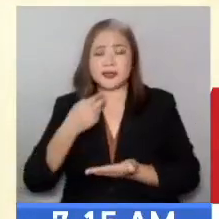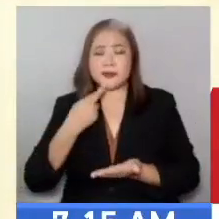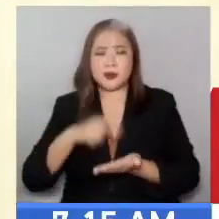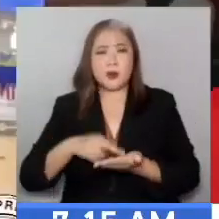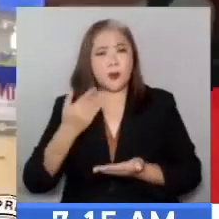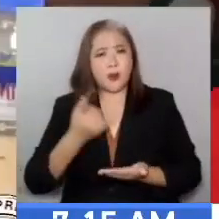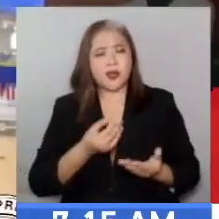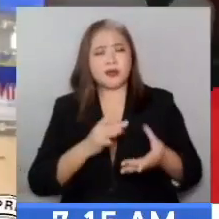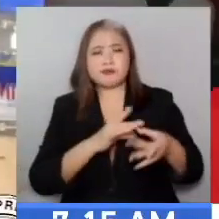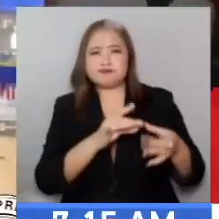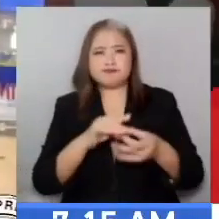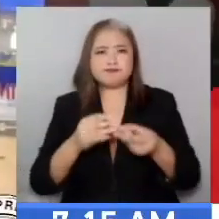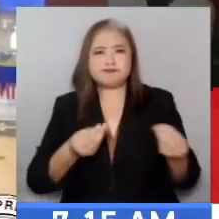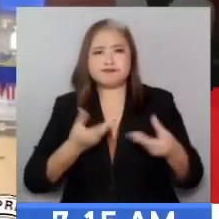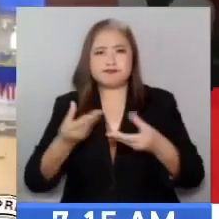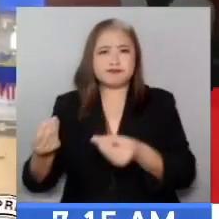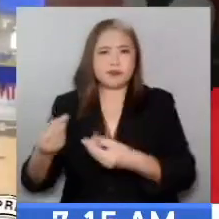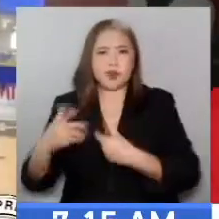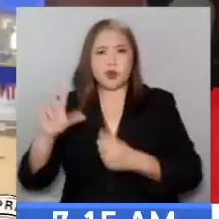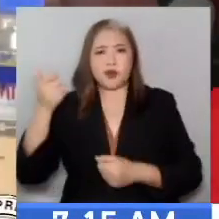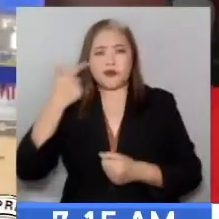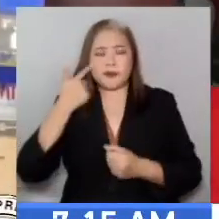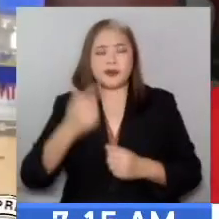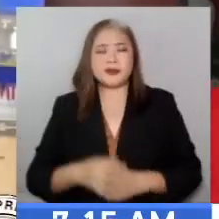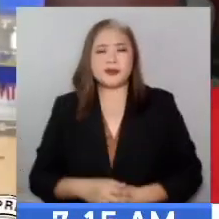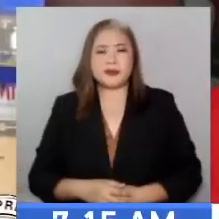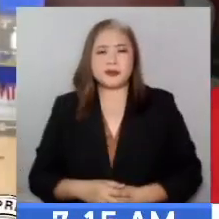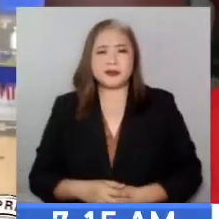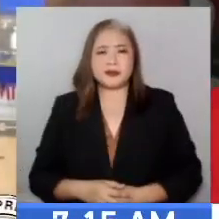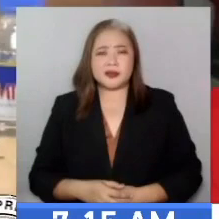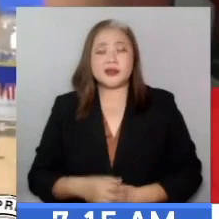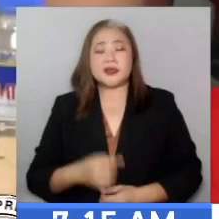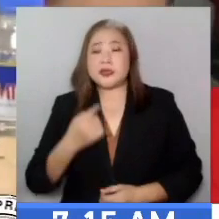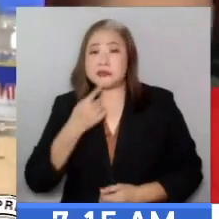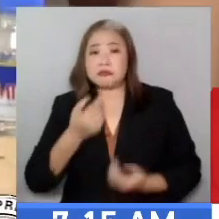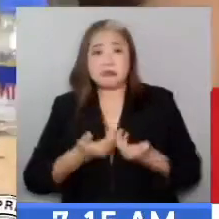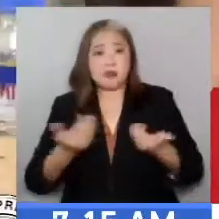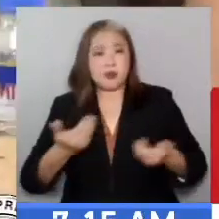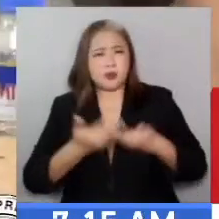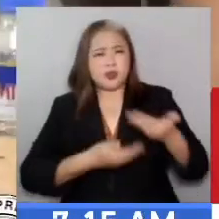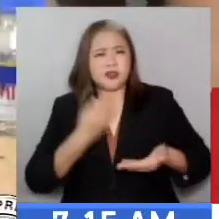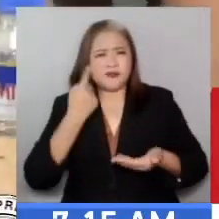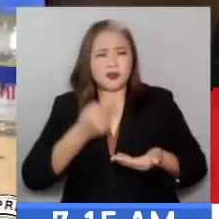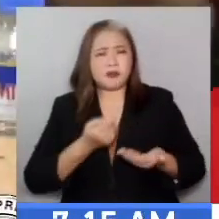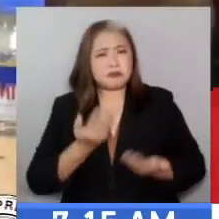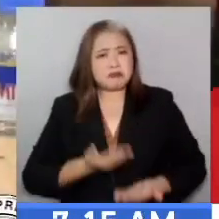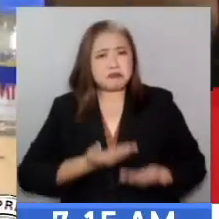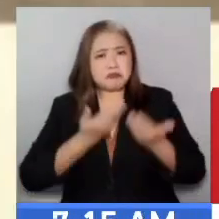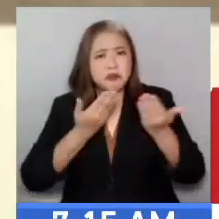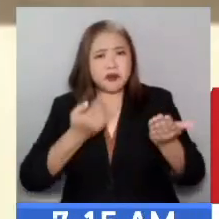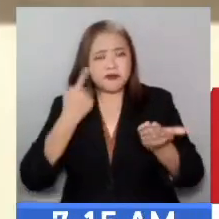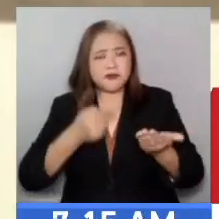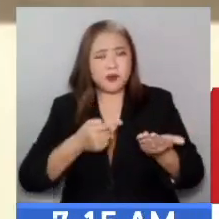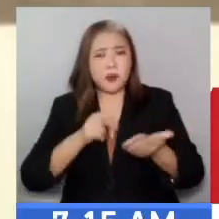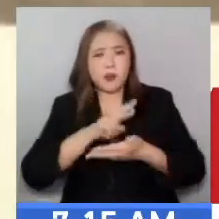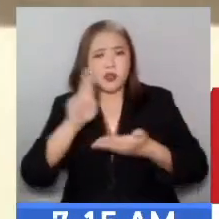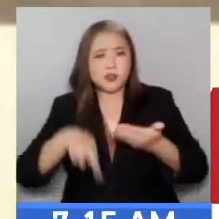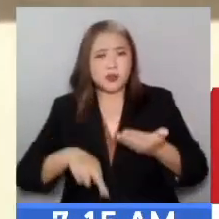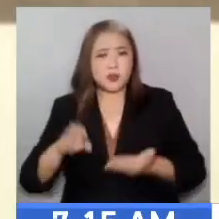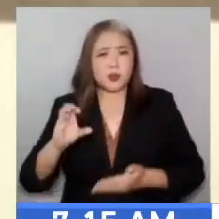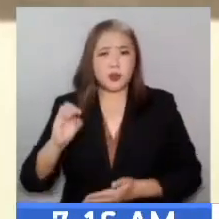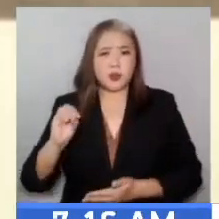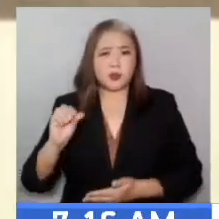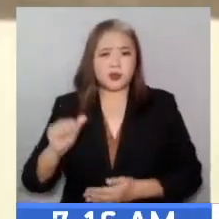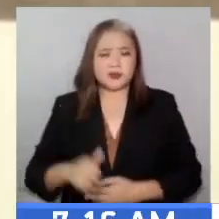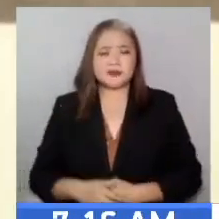gobyerno hiwalay daw dito ang sinasabi ni marz na proseso ng pag-apela sa findings ng kaa magtagumpay